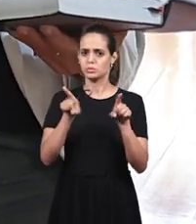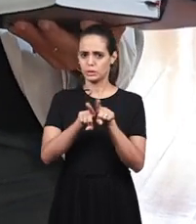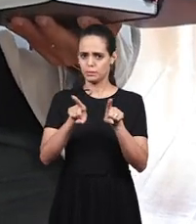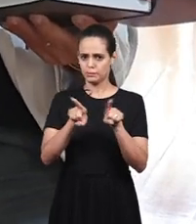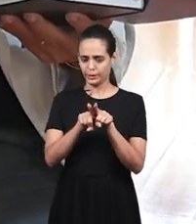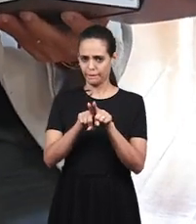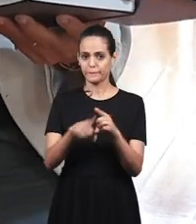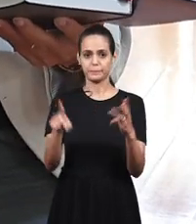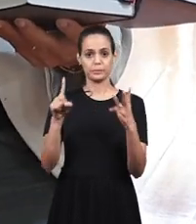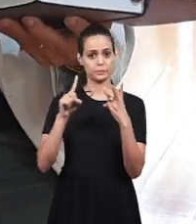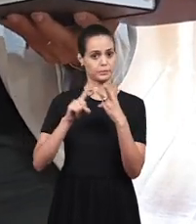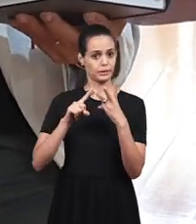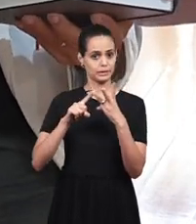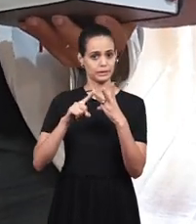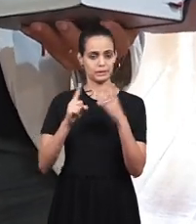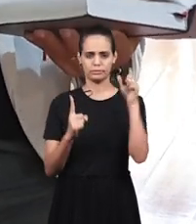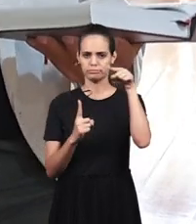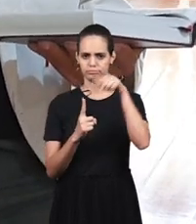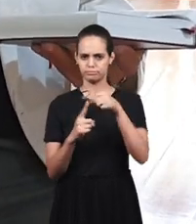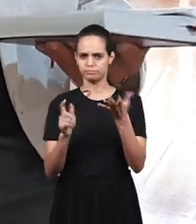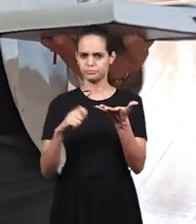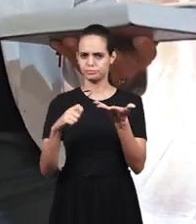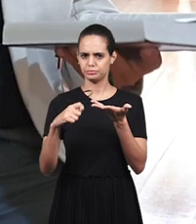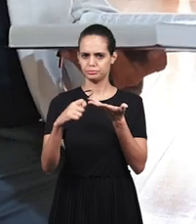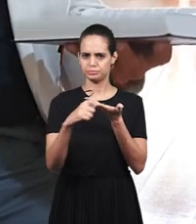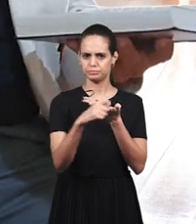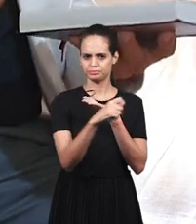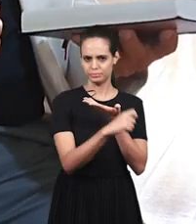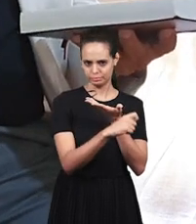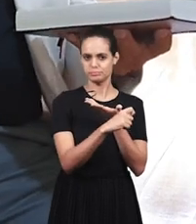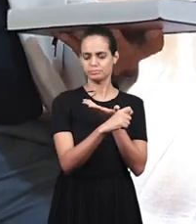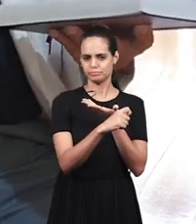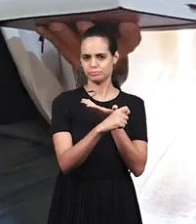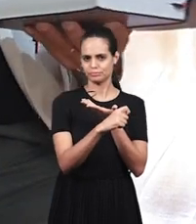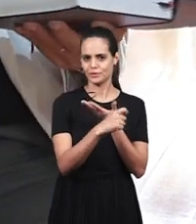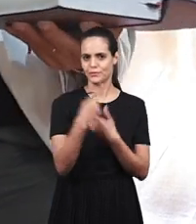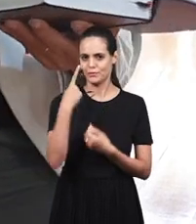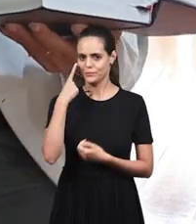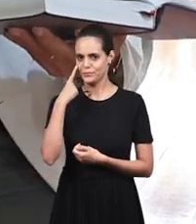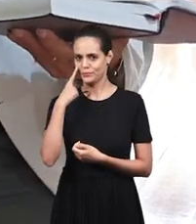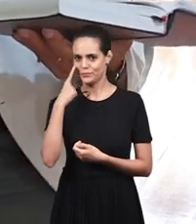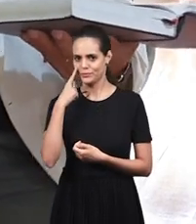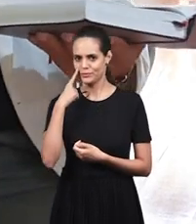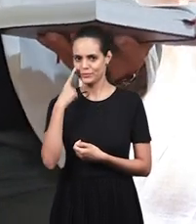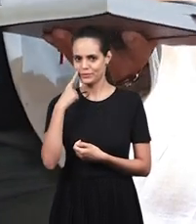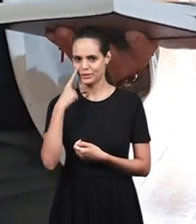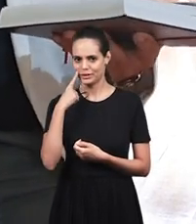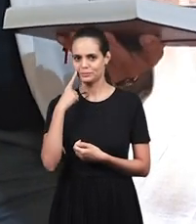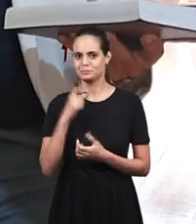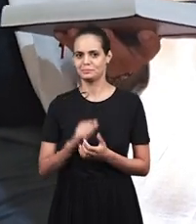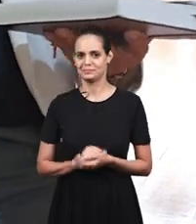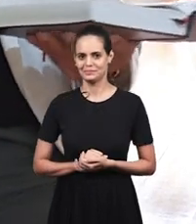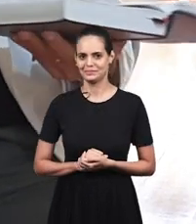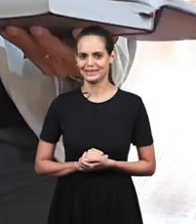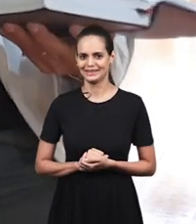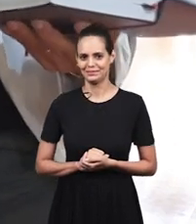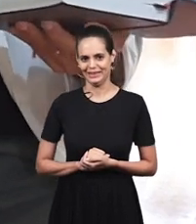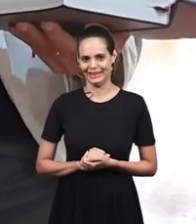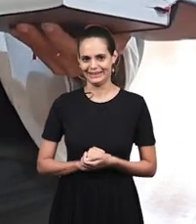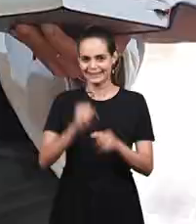аллегории. И типология, да, мы тоже увидим в типологии.